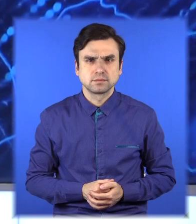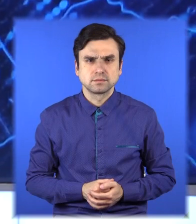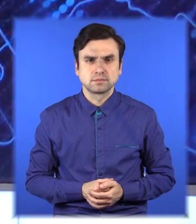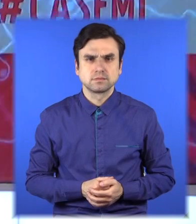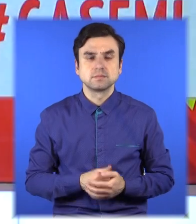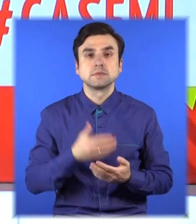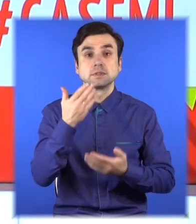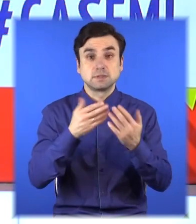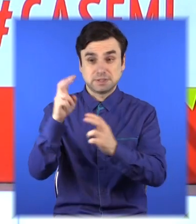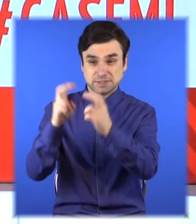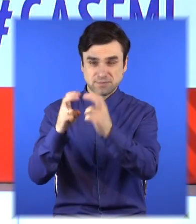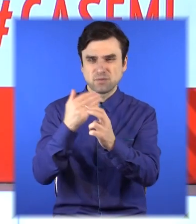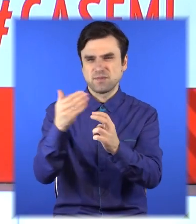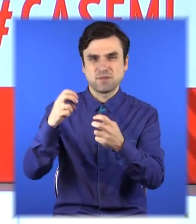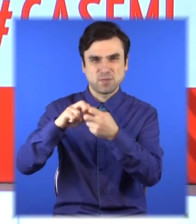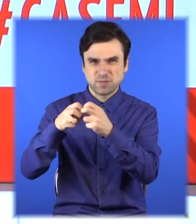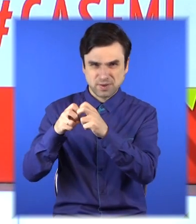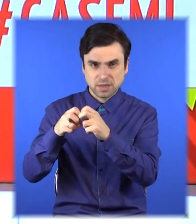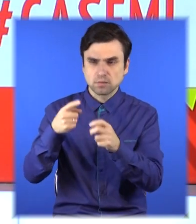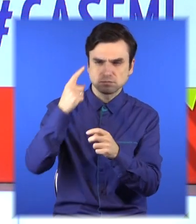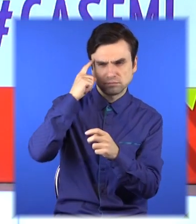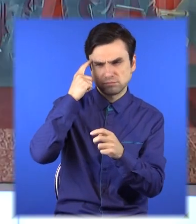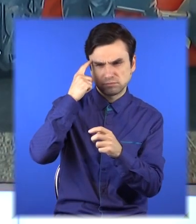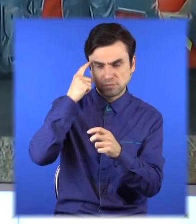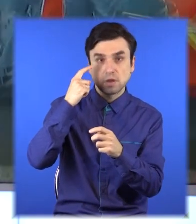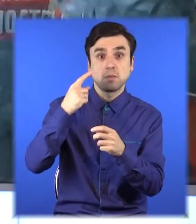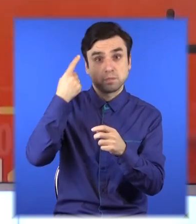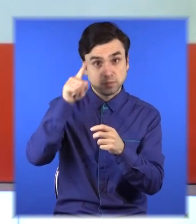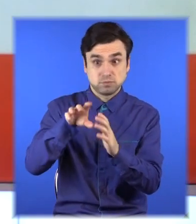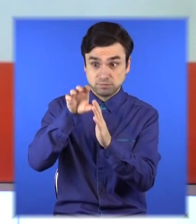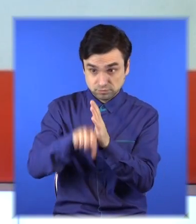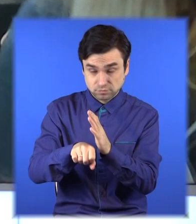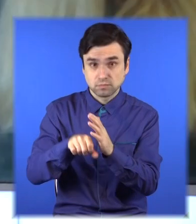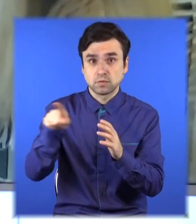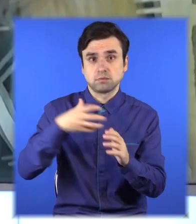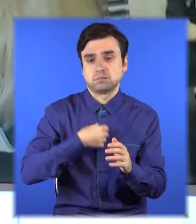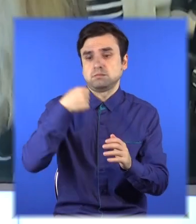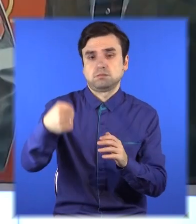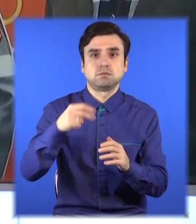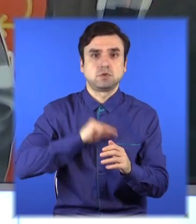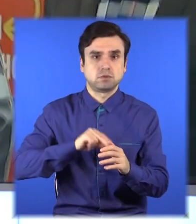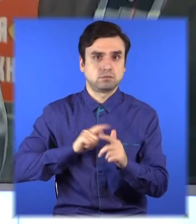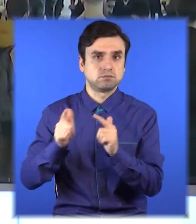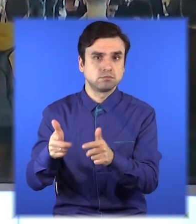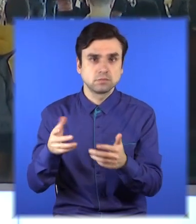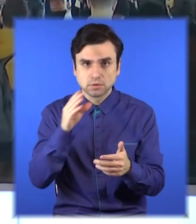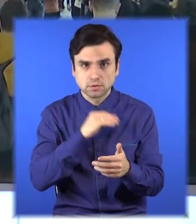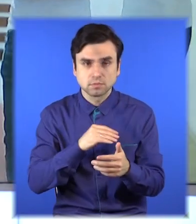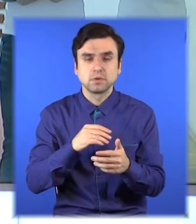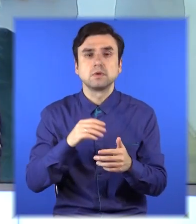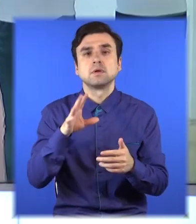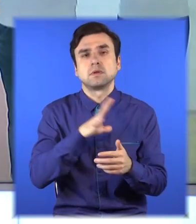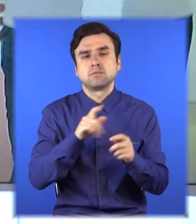Вирішив реальну задачу підприємства, отримав гідну посаду. 12 лютого в стінах Палацу культури «Центральний» відбулося